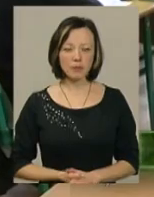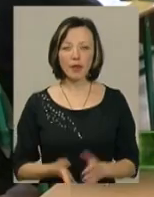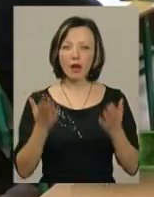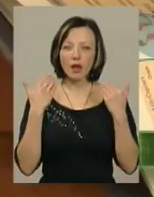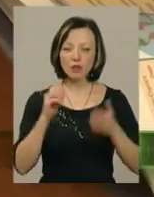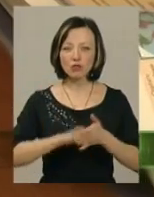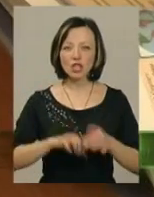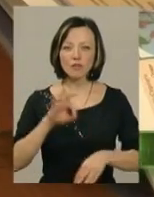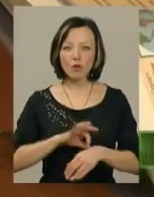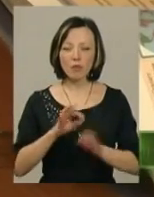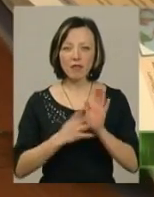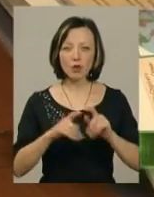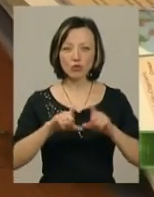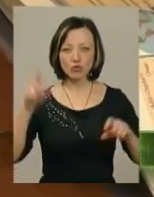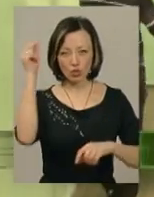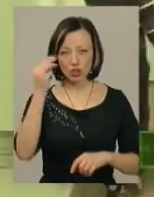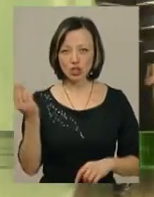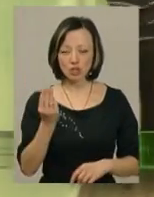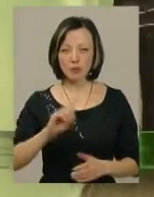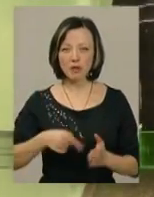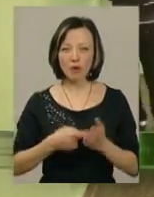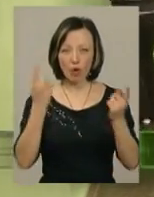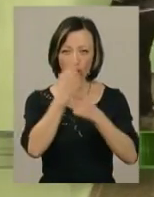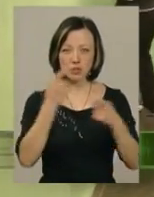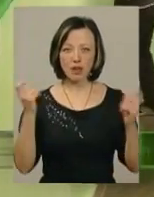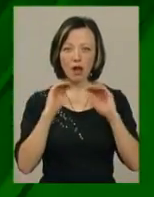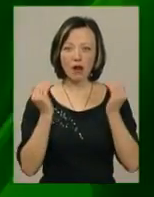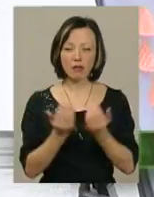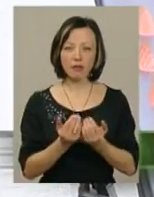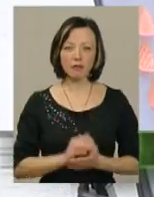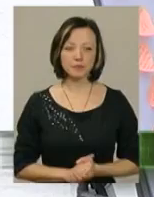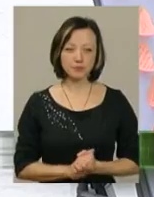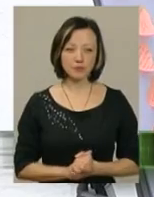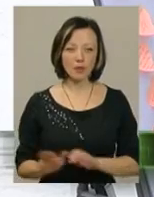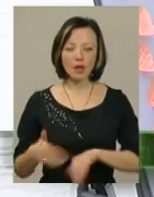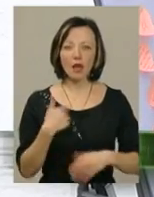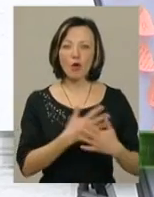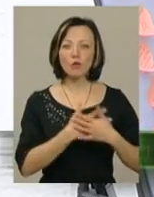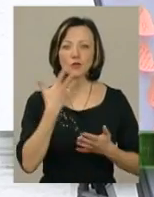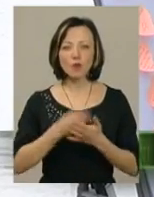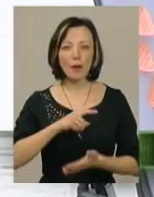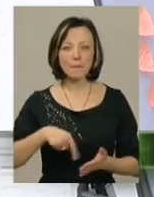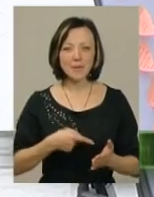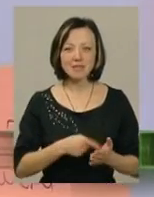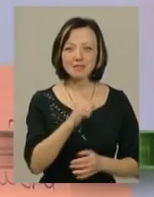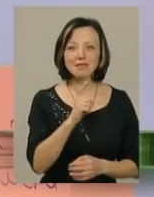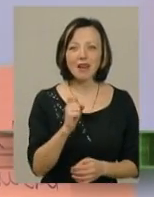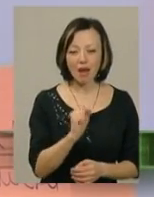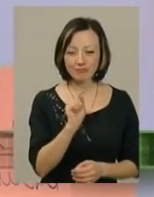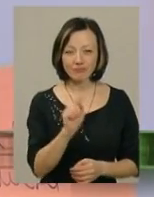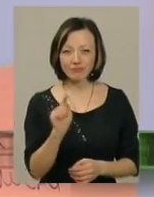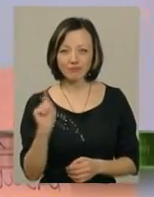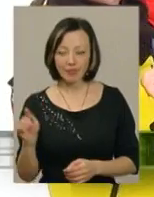Канікули через хворобу. У 9 школах Шепетівки оголосили карантин. Я люблю своє місто за. Жителі обласного